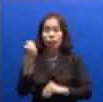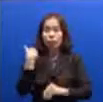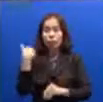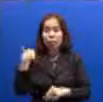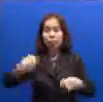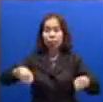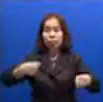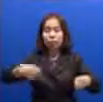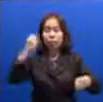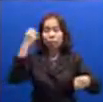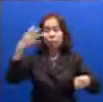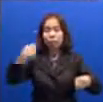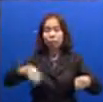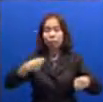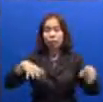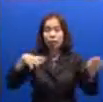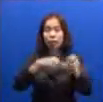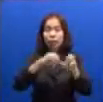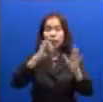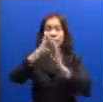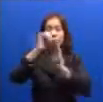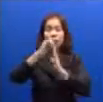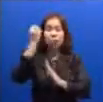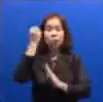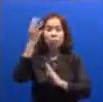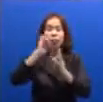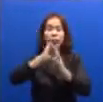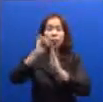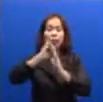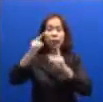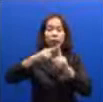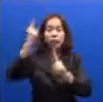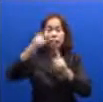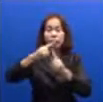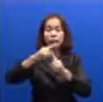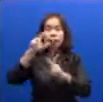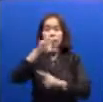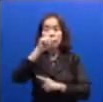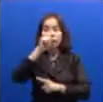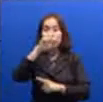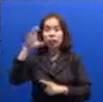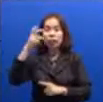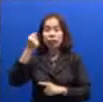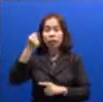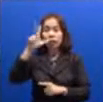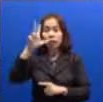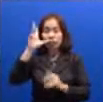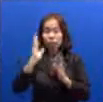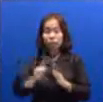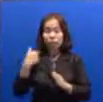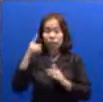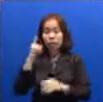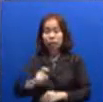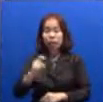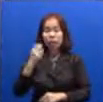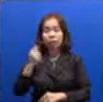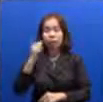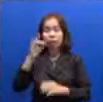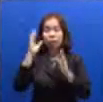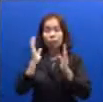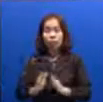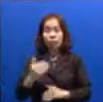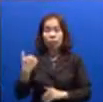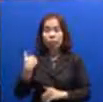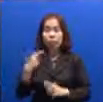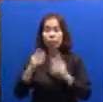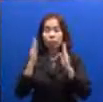คือรถจักรยานยนต์โดยจังหวัดเชียงใหม่เป็นจังหวัดที่เกิดอุบัติเหตุมากที่สุด133ครั้งมีผู้เสียชีวิตมากที่สุด 18คนและ